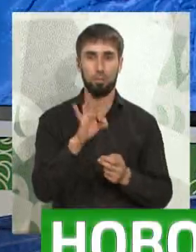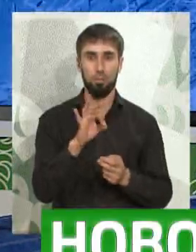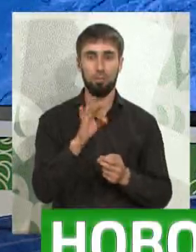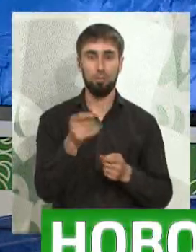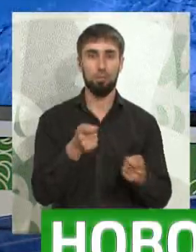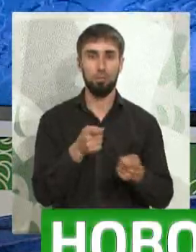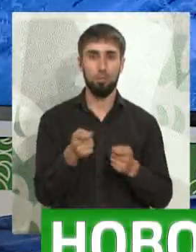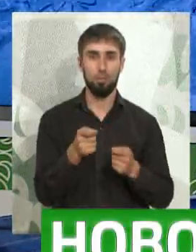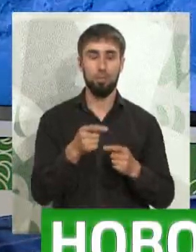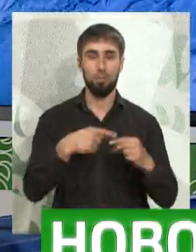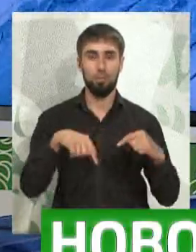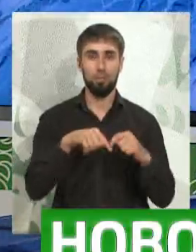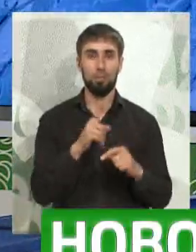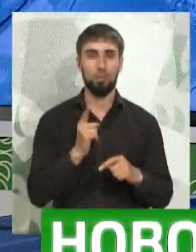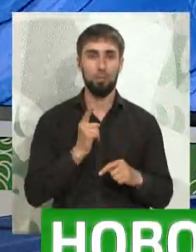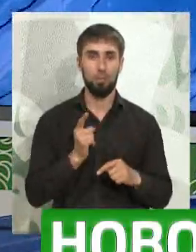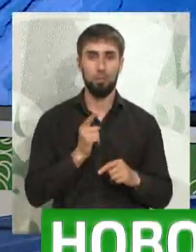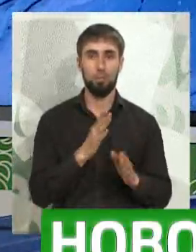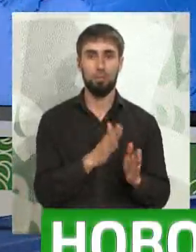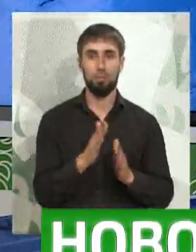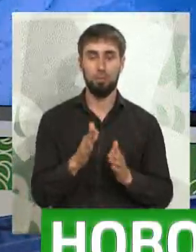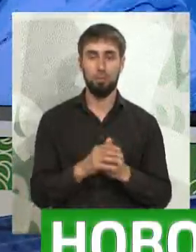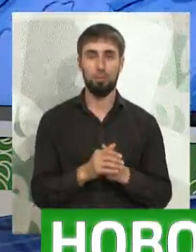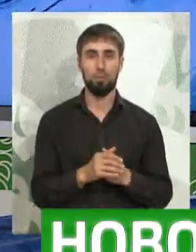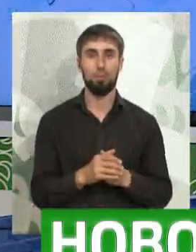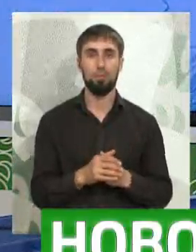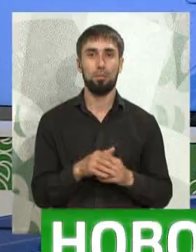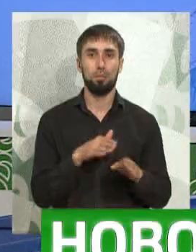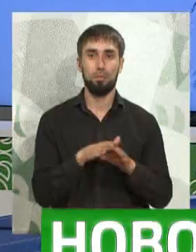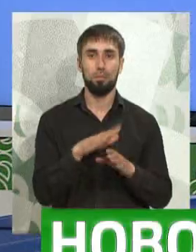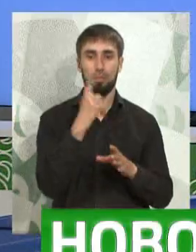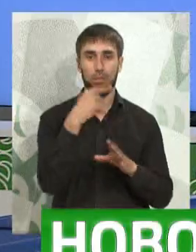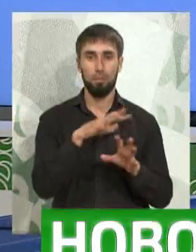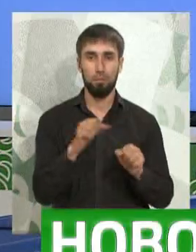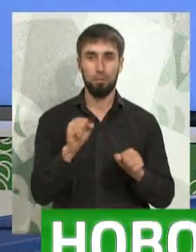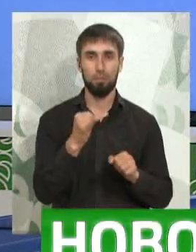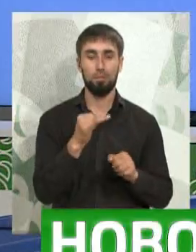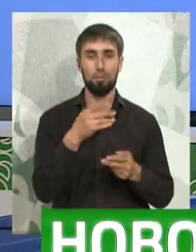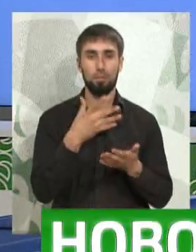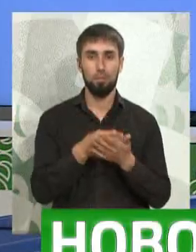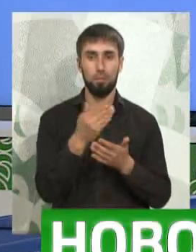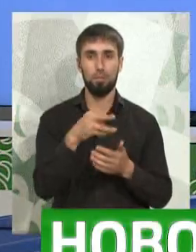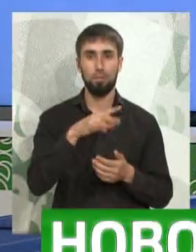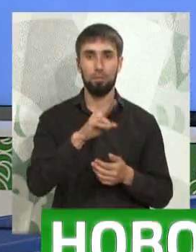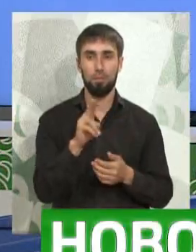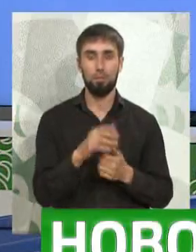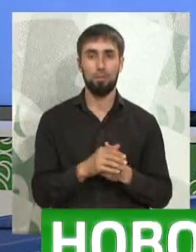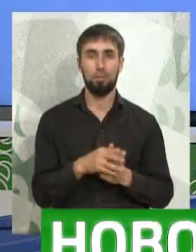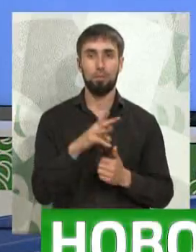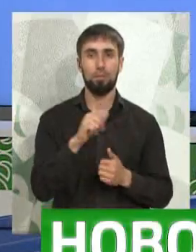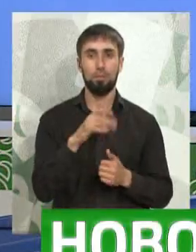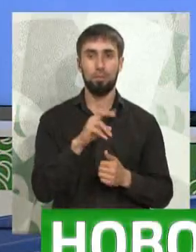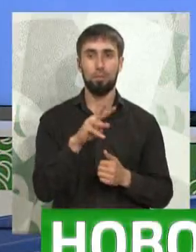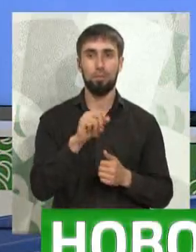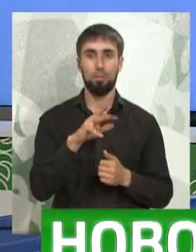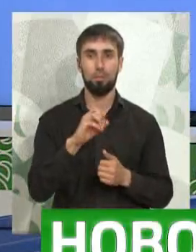управления организации охраны общественного порядка и взаимодействия с органами исполнительной власти и органами местного самоуправления МВД по региону Багамедом